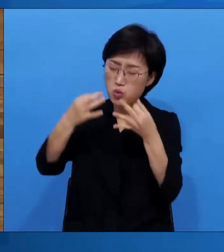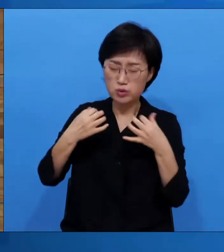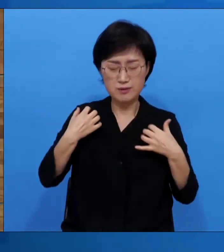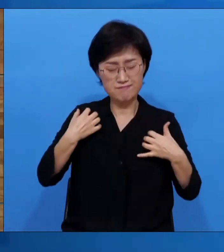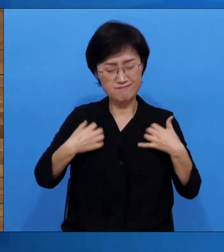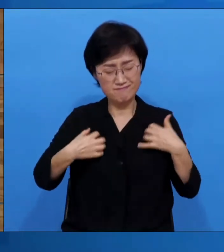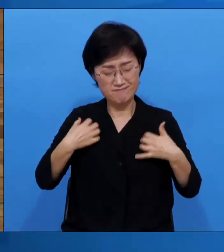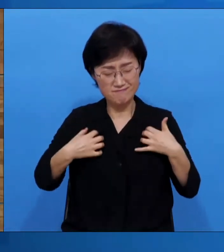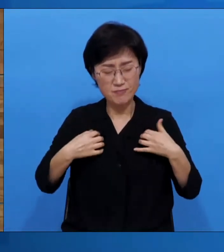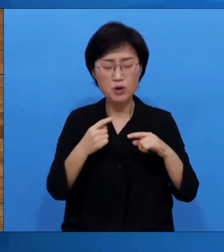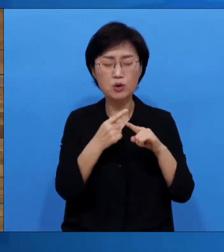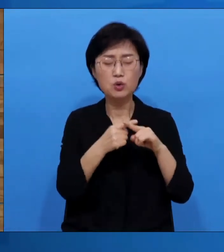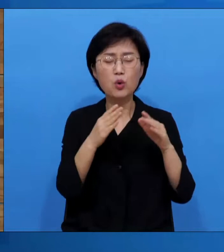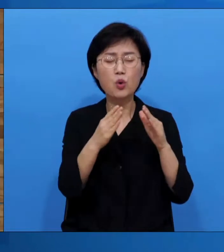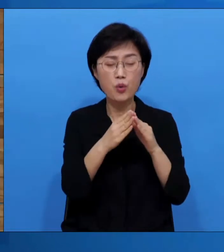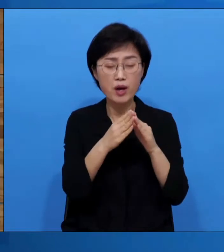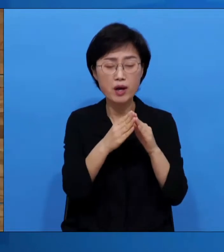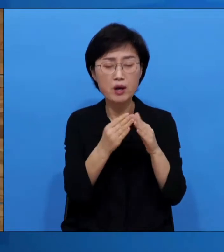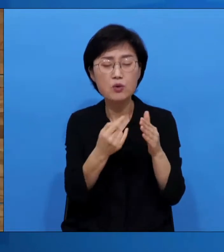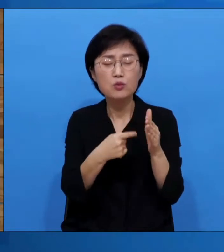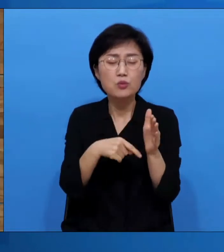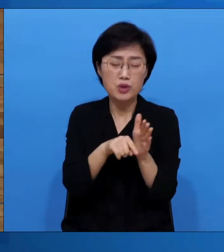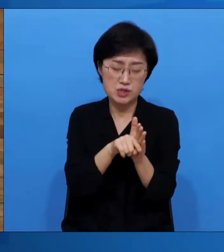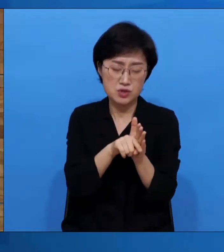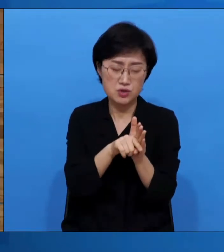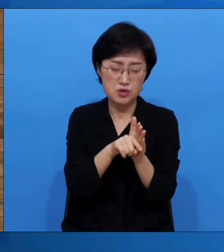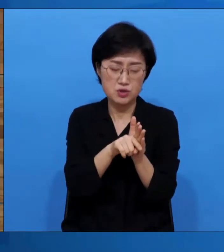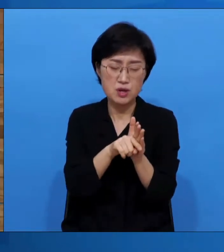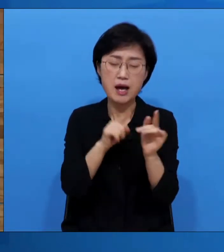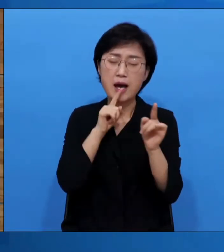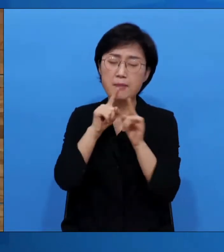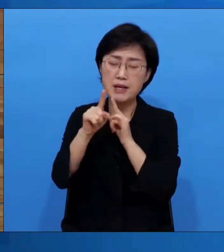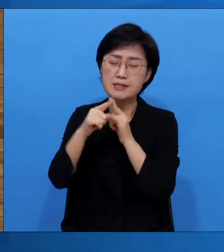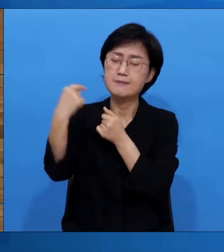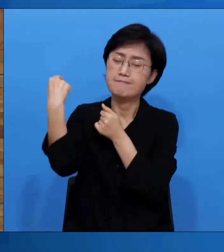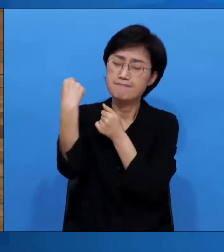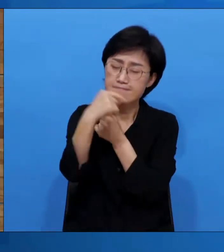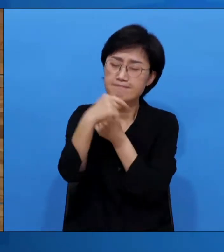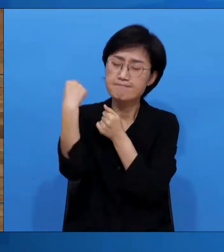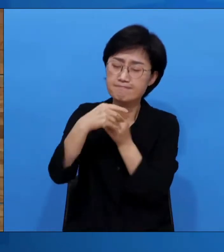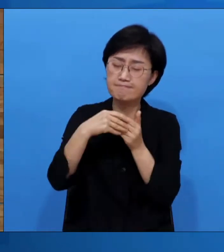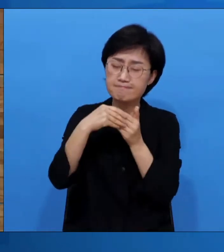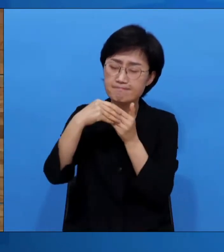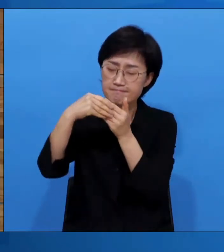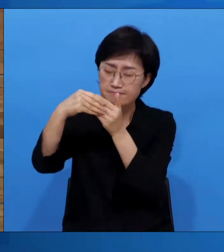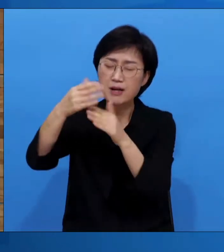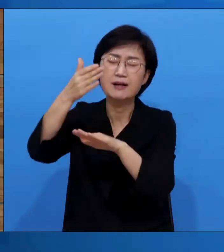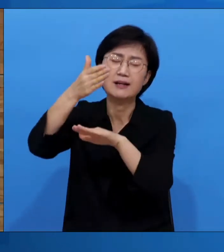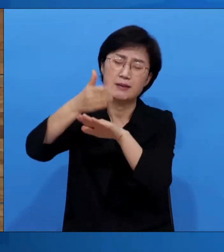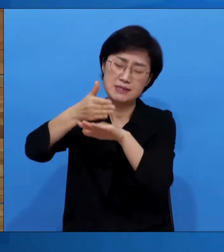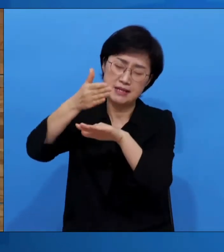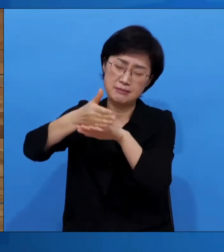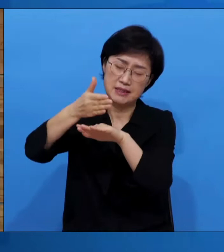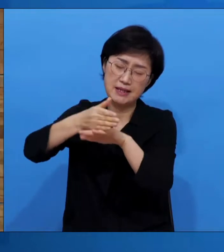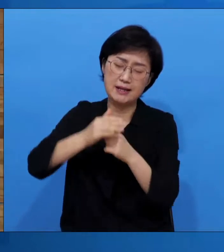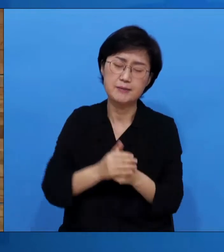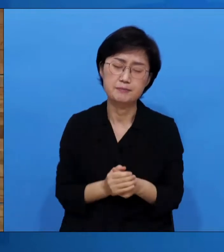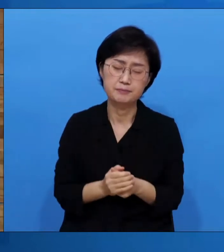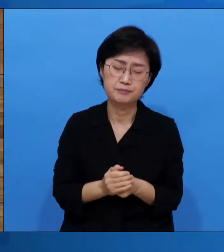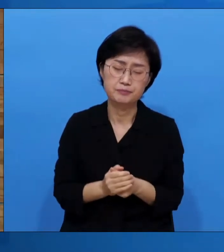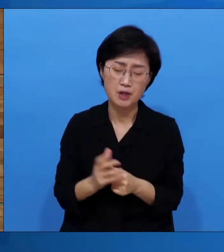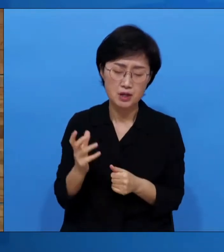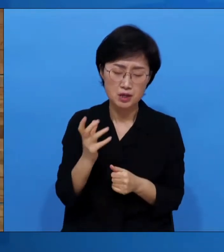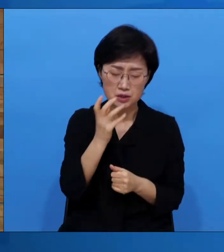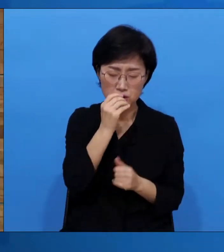있도록 말씀으로 인도하여 주시니 감사드립니다. And thank you for guiding us through your words to become a church that will please you. 준비 중인